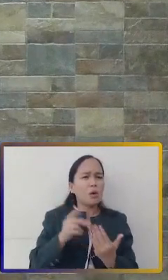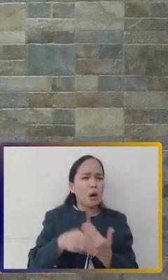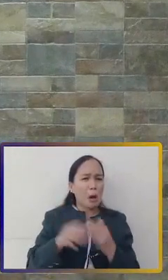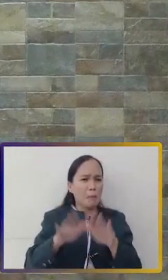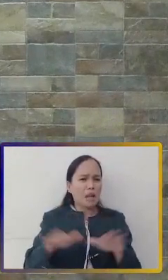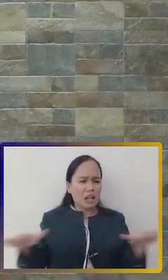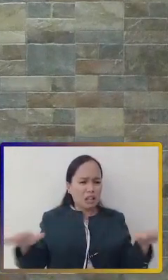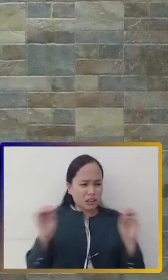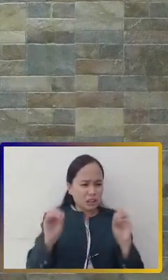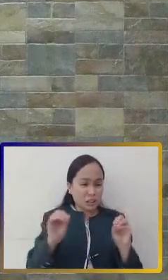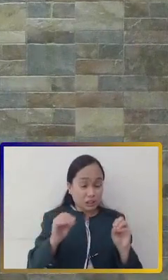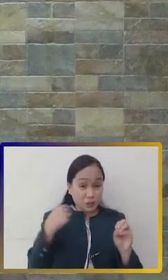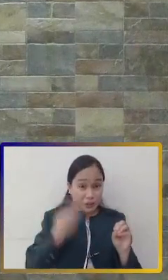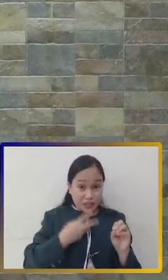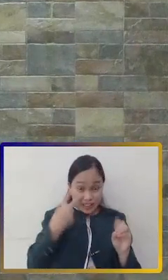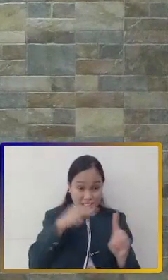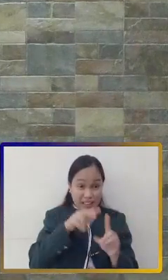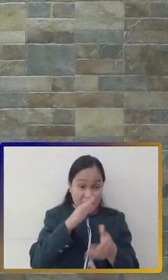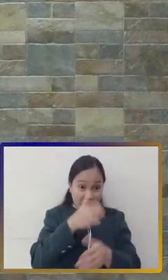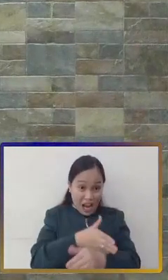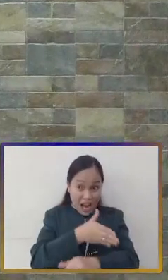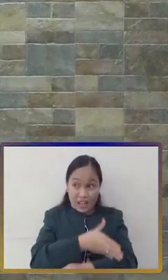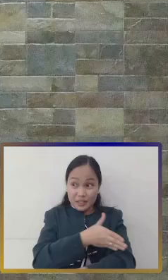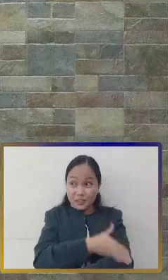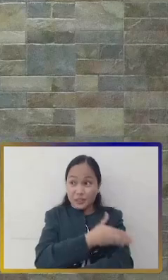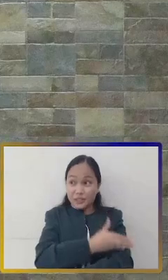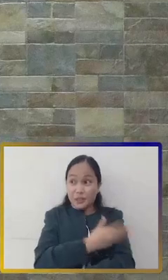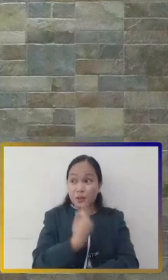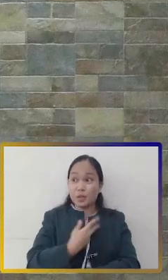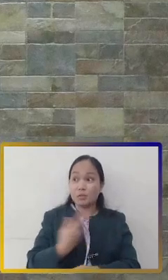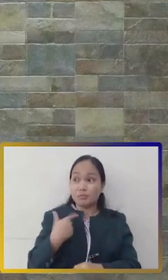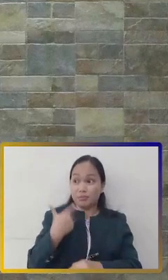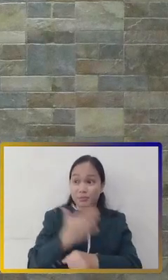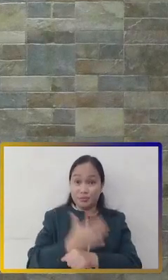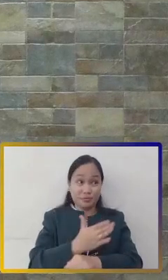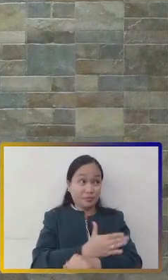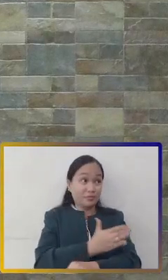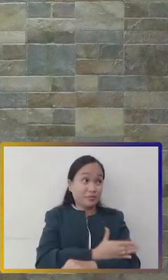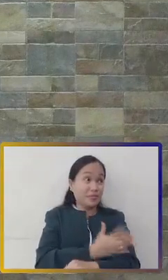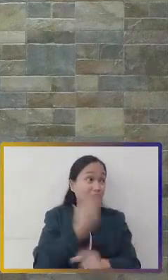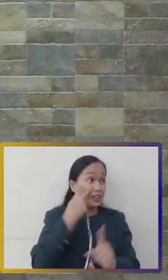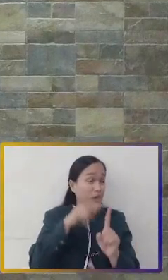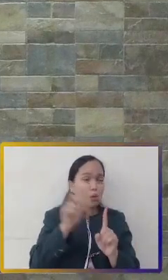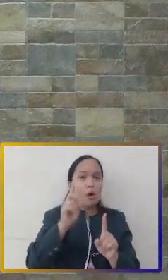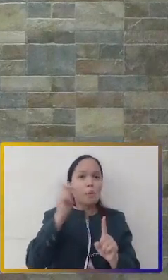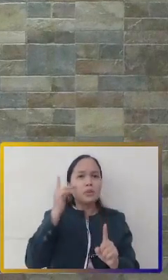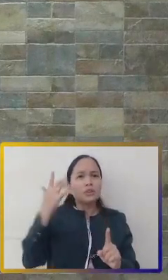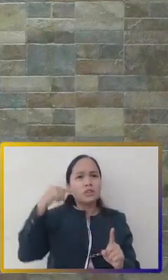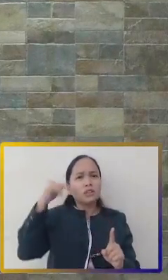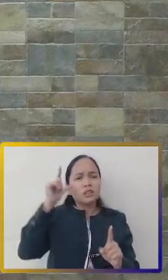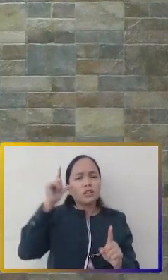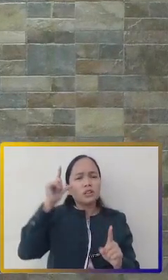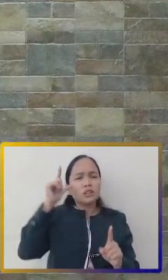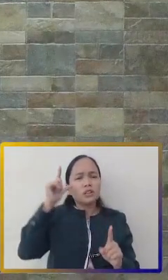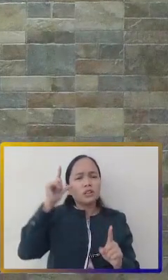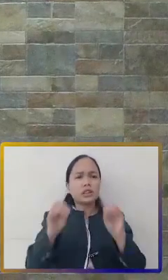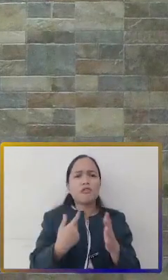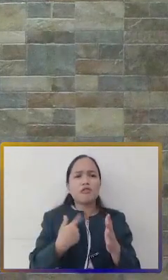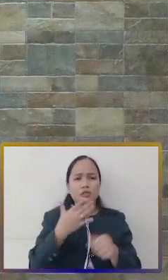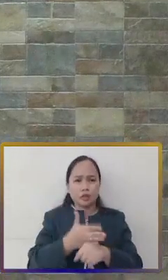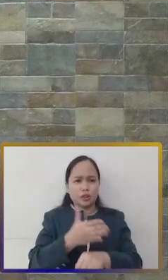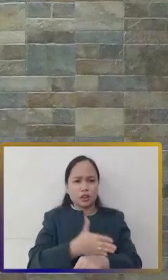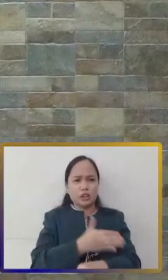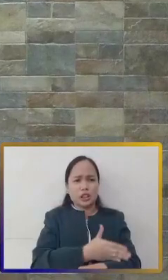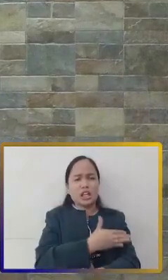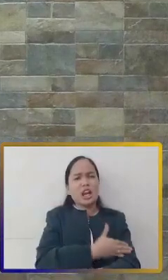po nagpa-progress. Diba? Naalala nyo po yung tinuturo, napapansin nyo po ba yung tinuturo ni Pastor Jan? Nagpa-progress. Hanggang sa